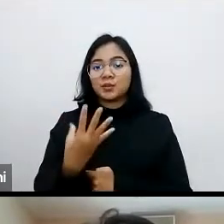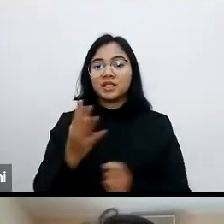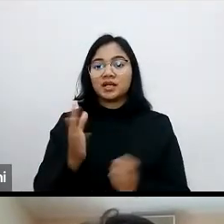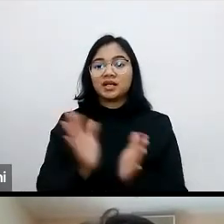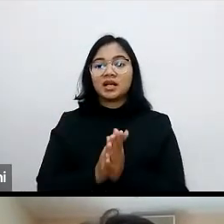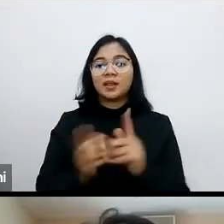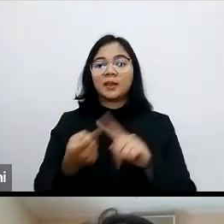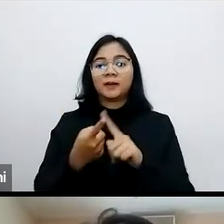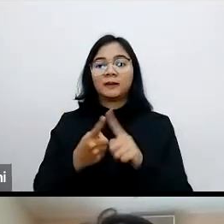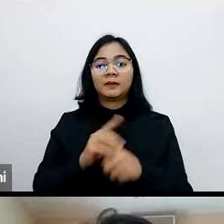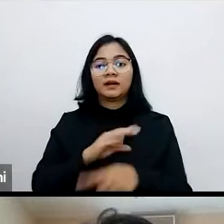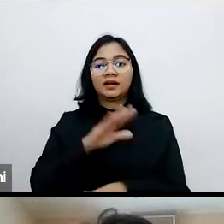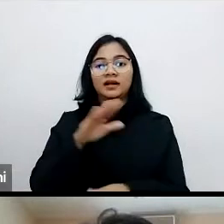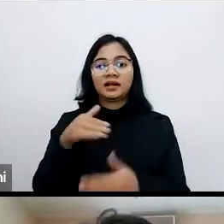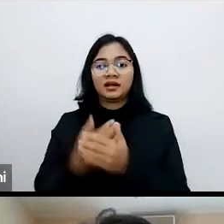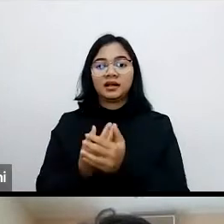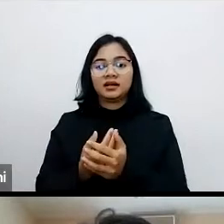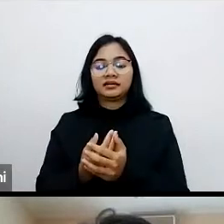chat ataupun di Zoom.